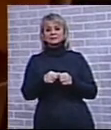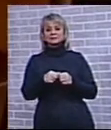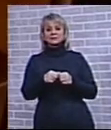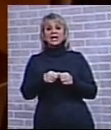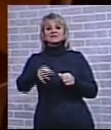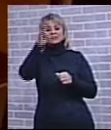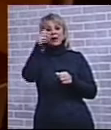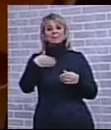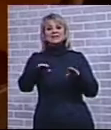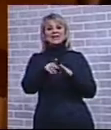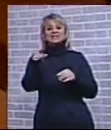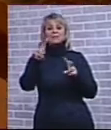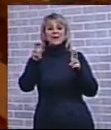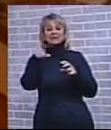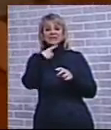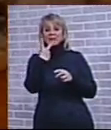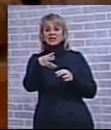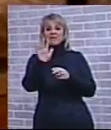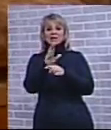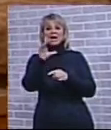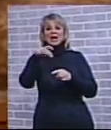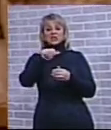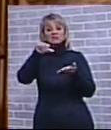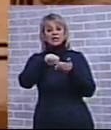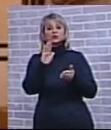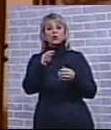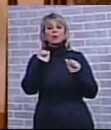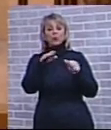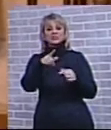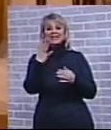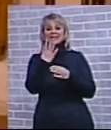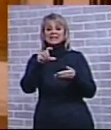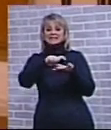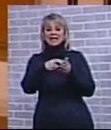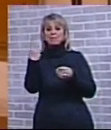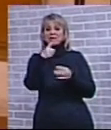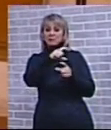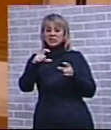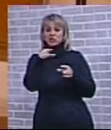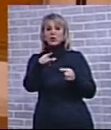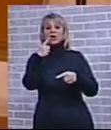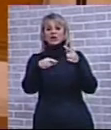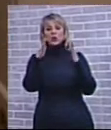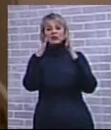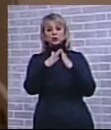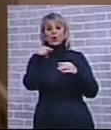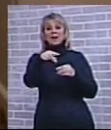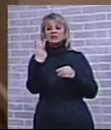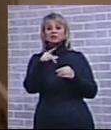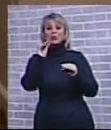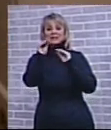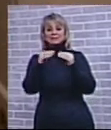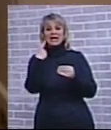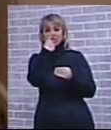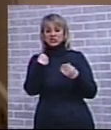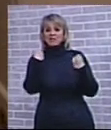Страшная сила. Вспоминать эти перлы, смотря фильмы с участием Раневской, скоро можно будет в кинозальчике на первом этаже ее родного дома. А на втором